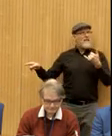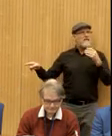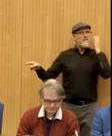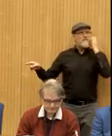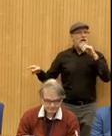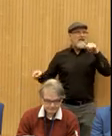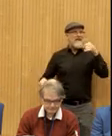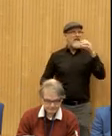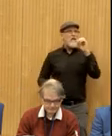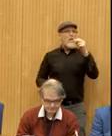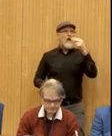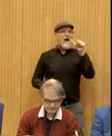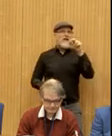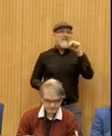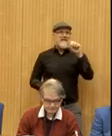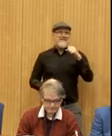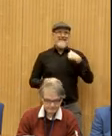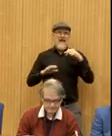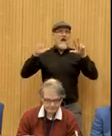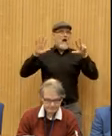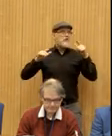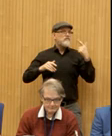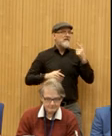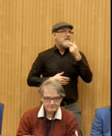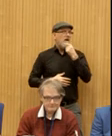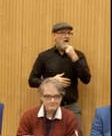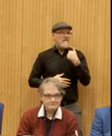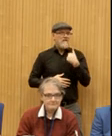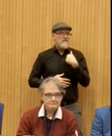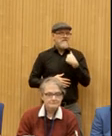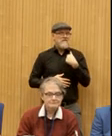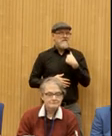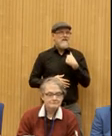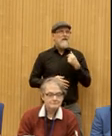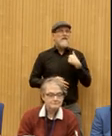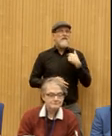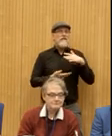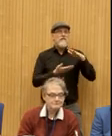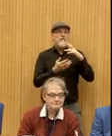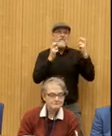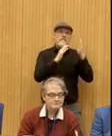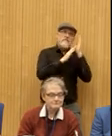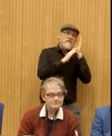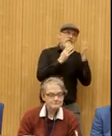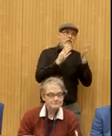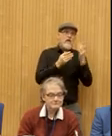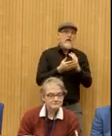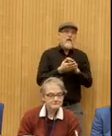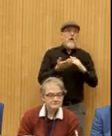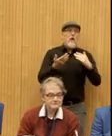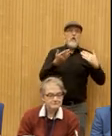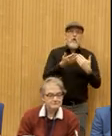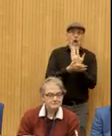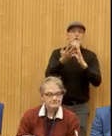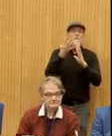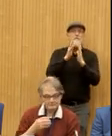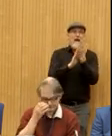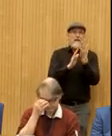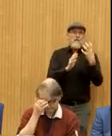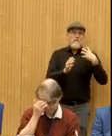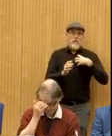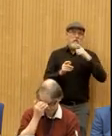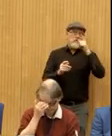Neubrandenburg. Meine Schulzeit verbrachte ich am Mecklenburgischen Förderzentrum Schule mit dem Förderschwerpunkt körperliche